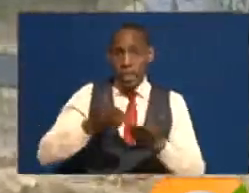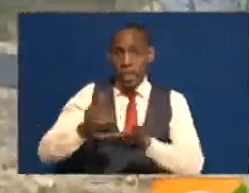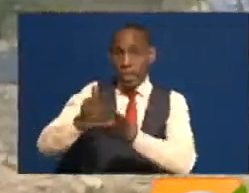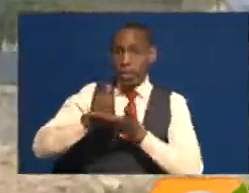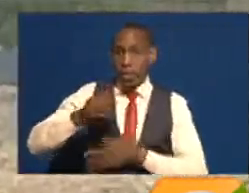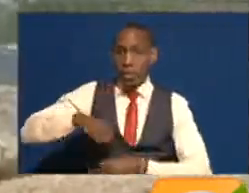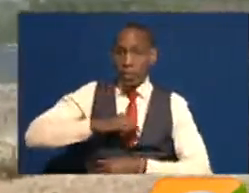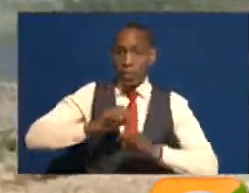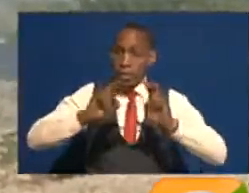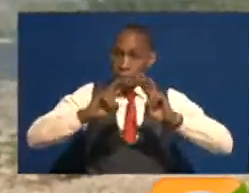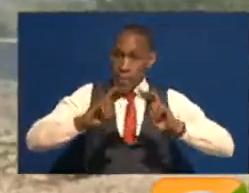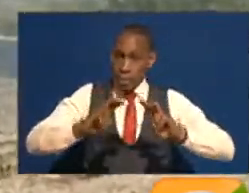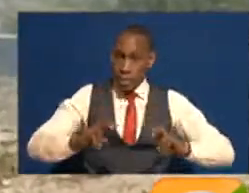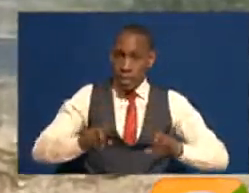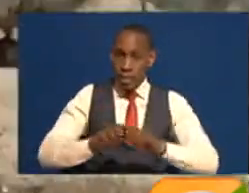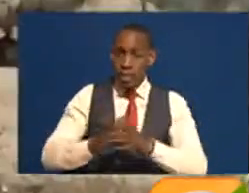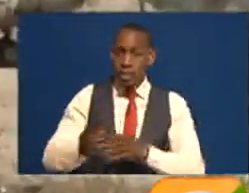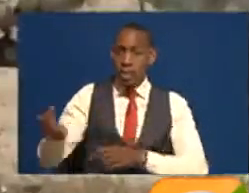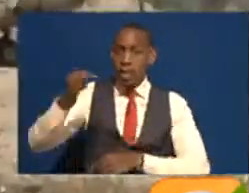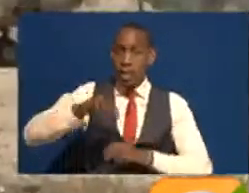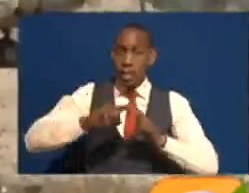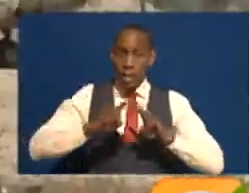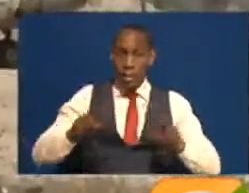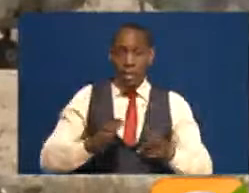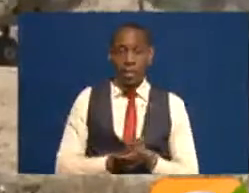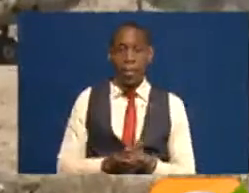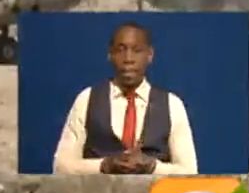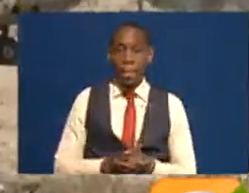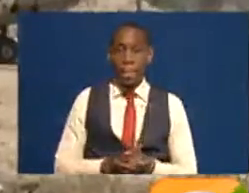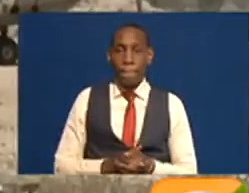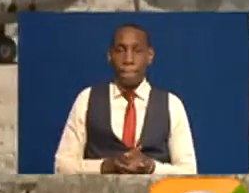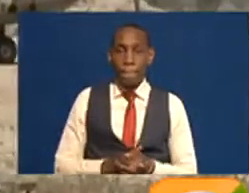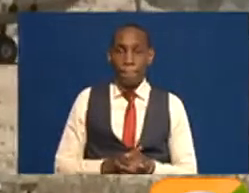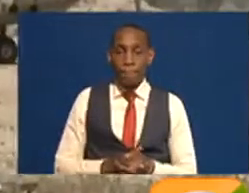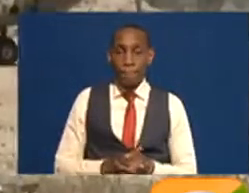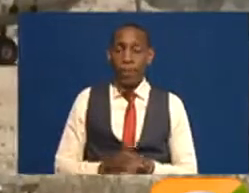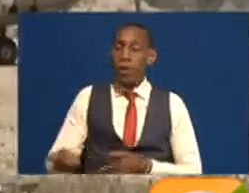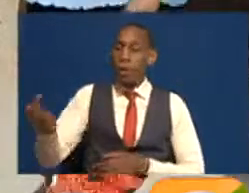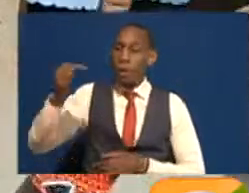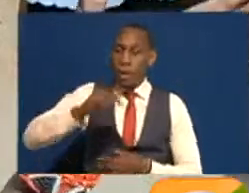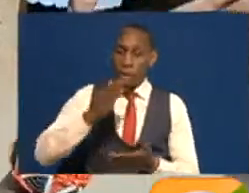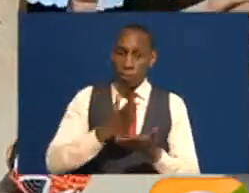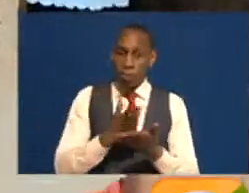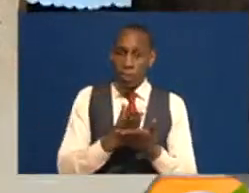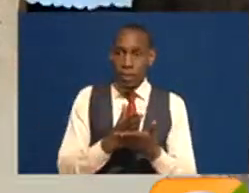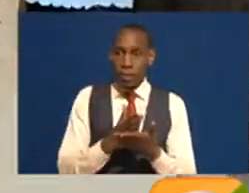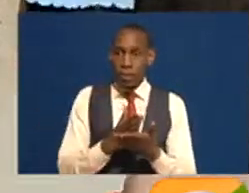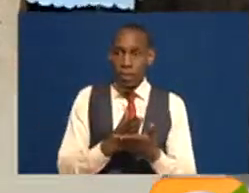hiyo operation, akuja anse hao watu wakuje tu kweli, hao watu wafumusike wakae.